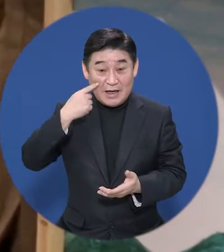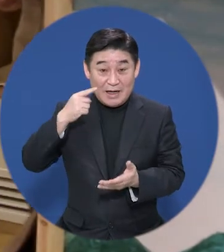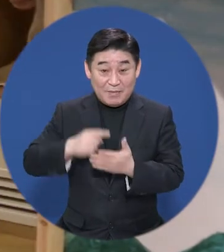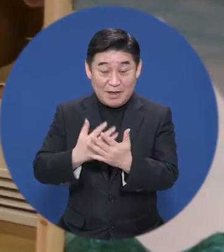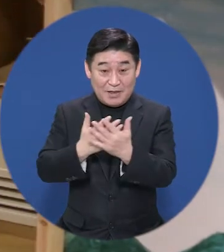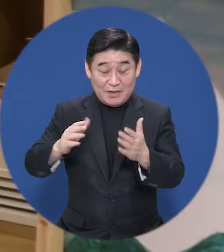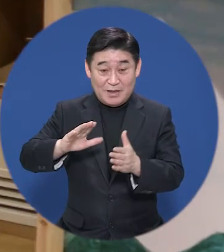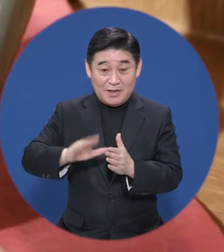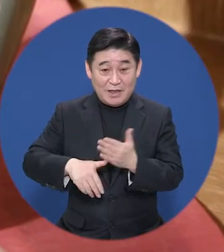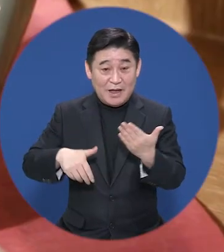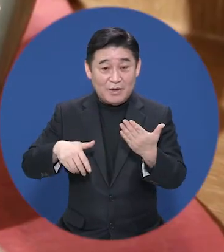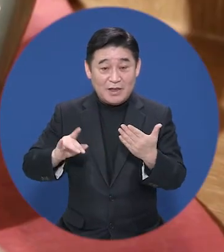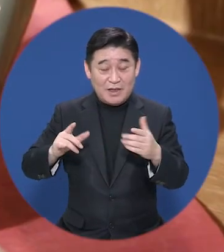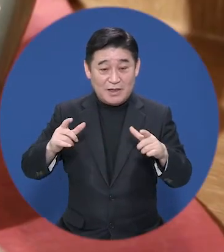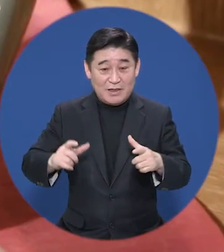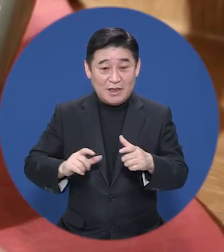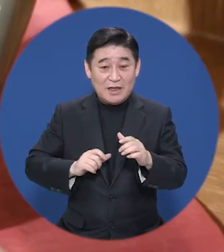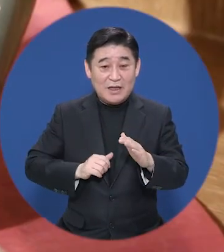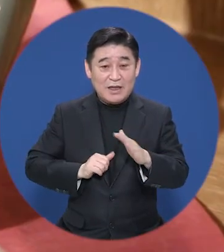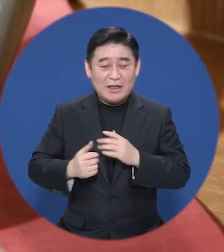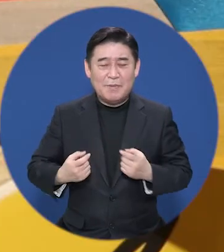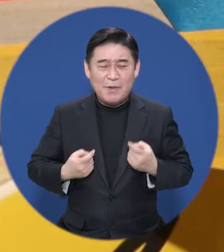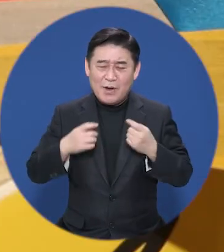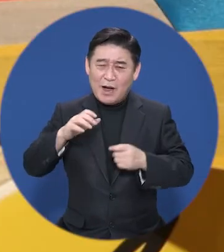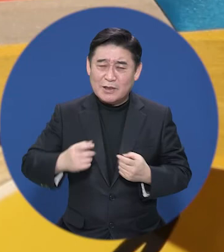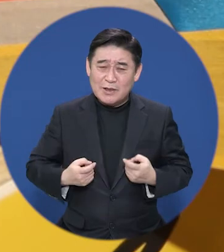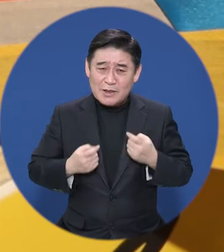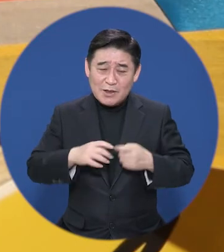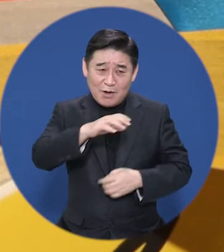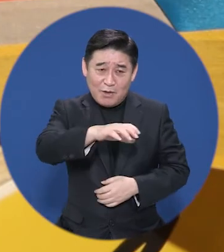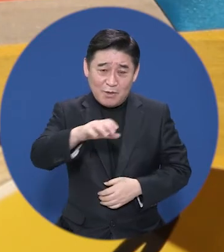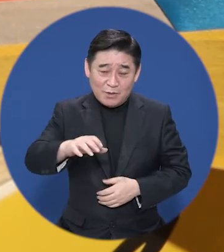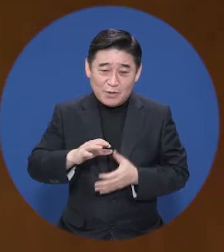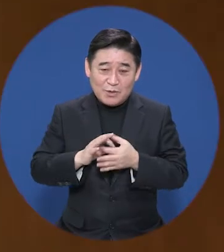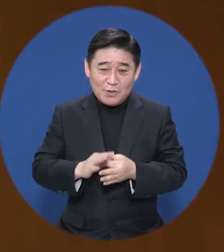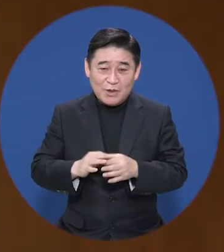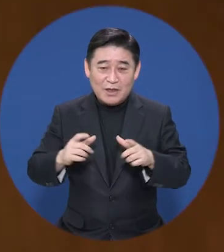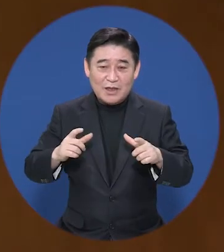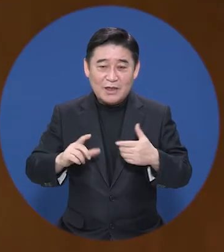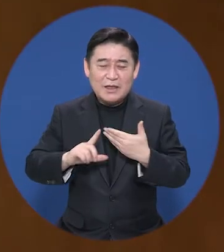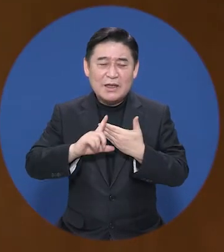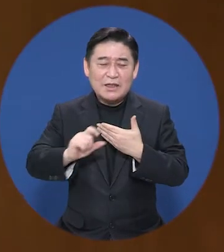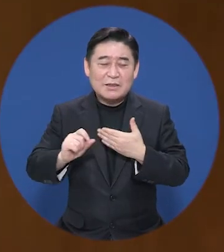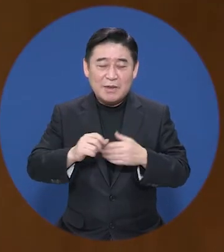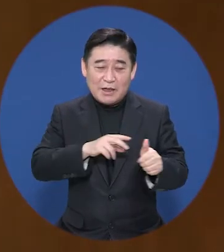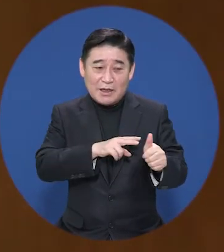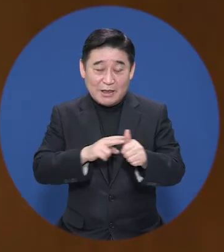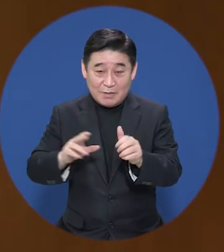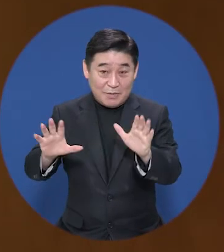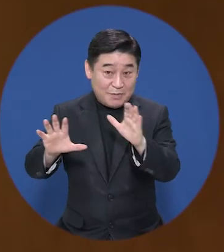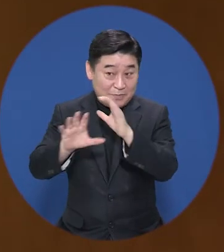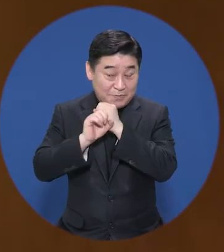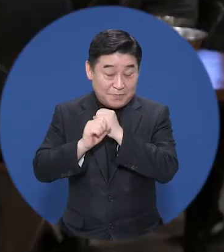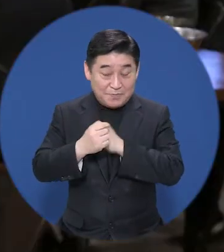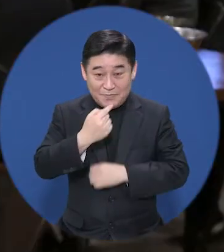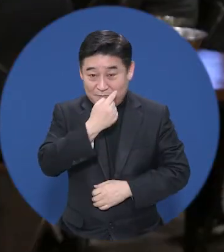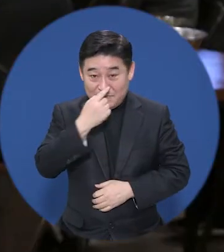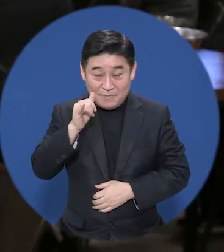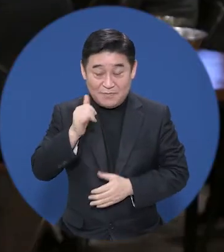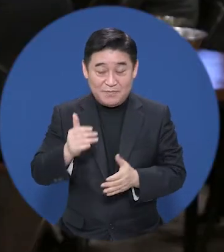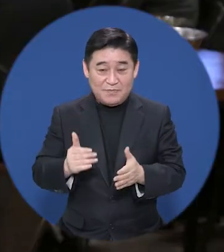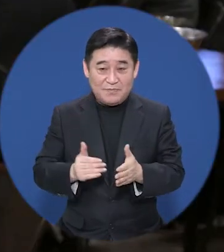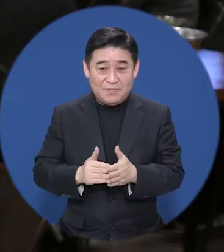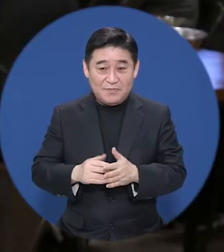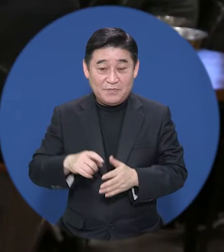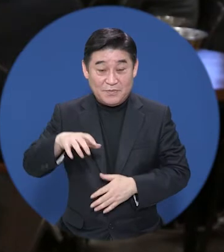전시에서는 9개 지역의 대표 관광지와 여행 코스를 통해 지역 정보를 한눈에 확인할 수 있었습니다. 네,